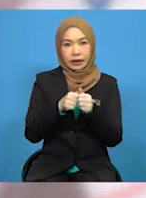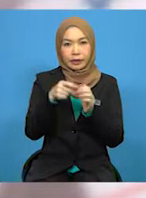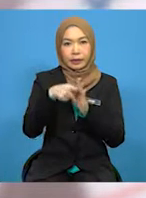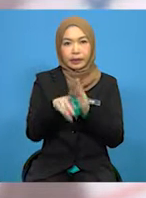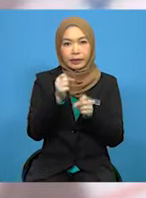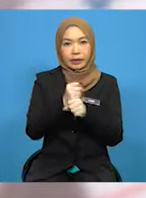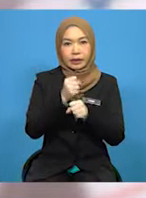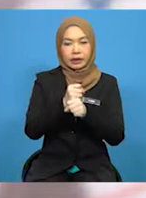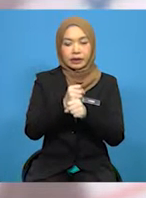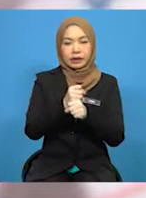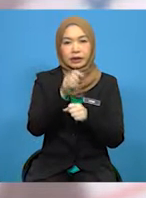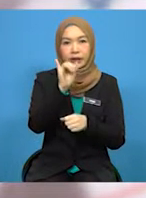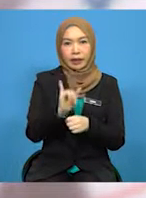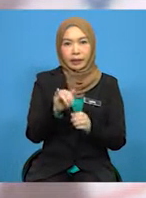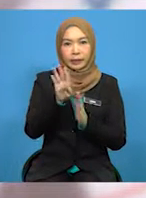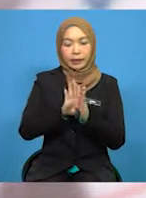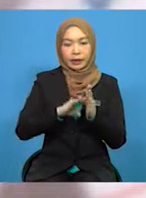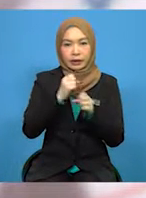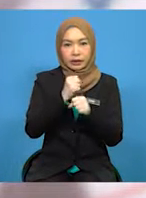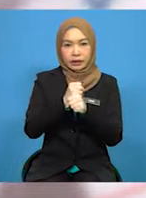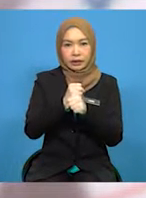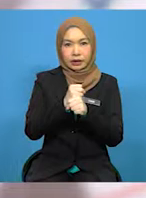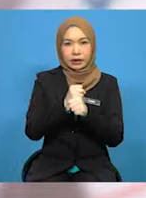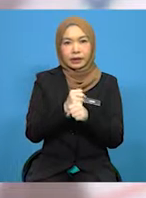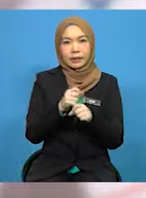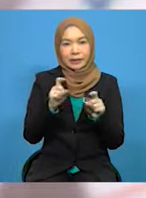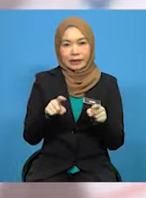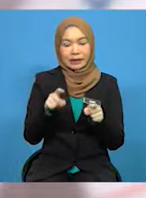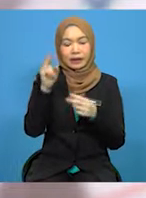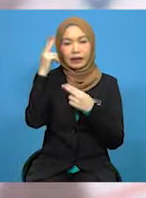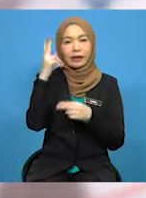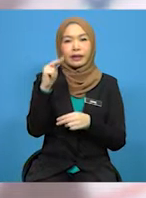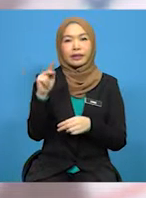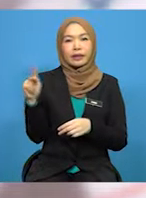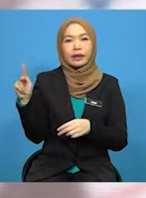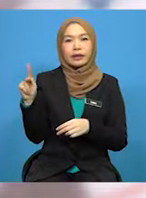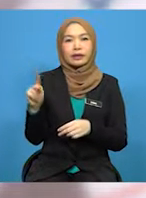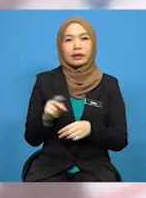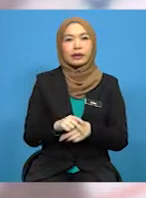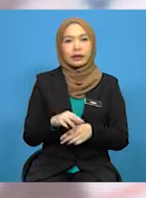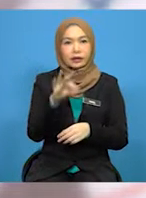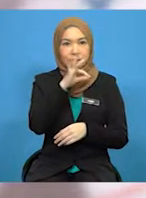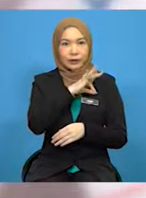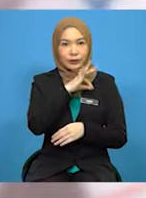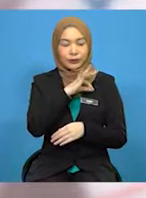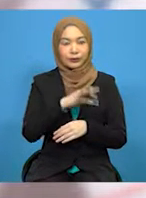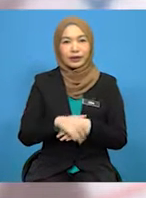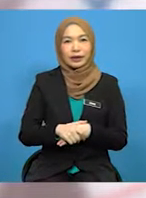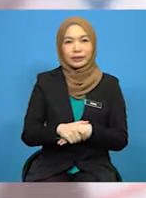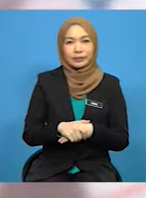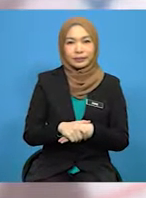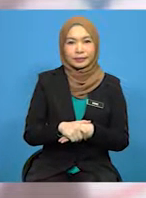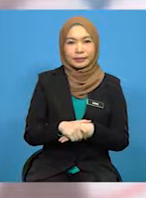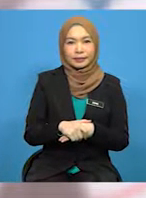pekerja yang bekerja sudah pasti mengharapkan ganjaran upah